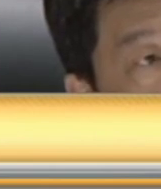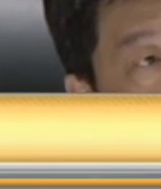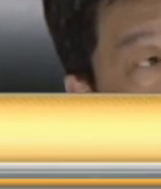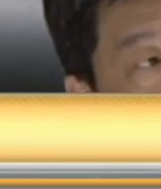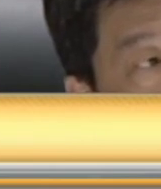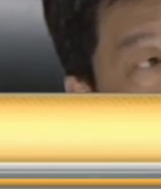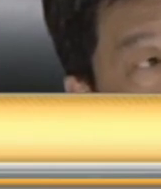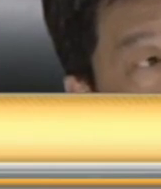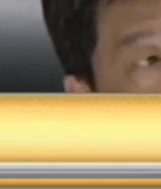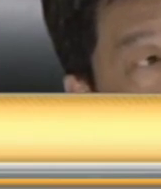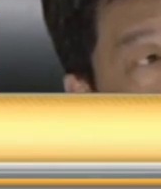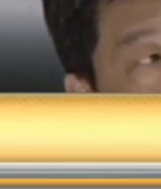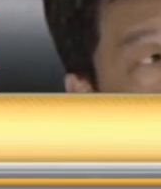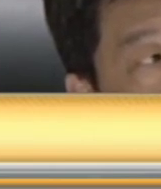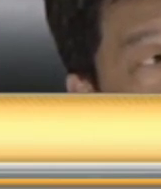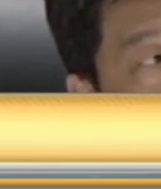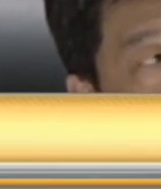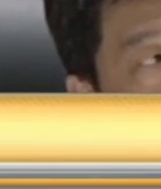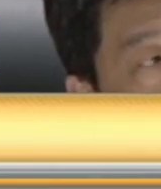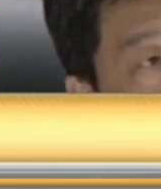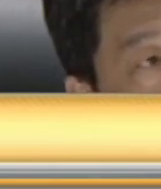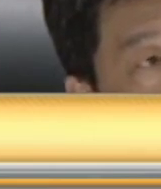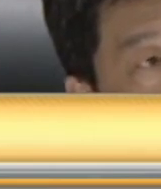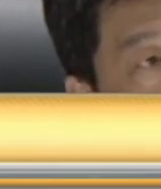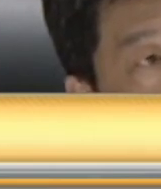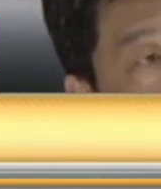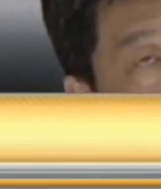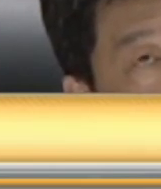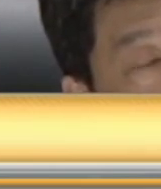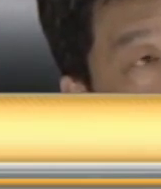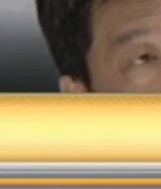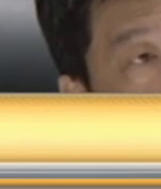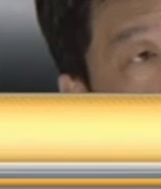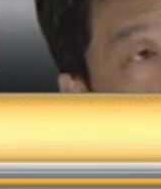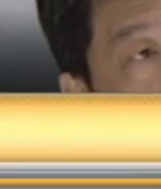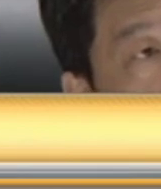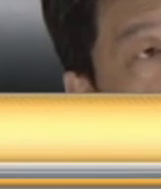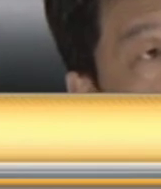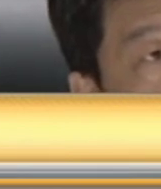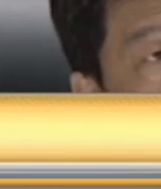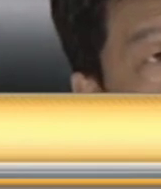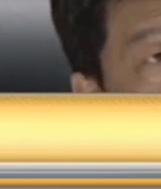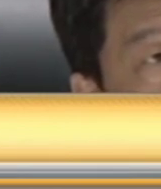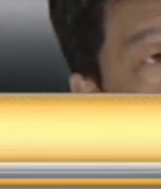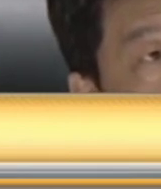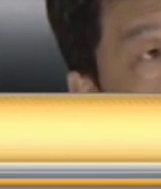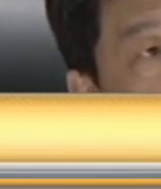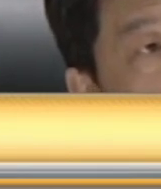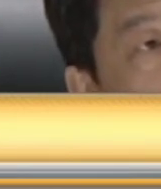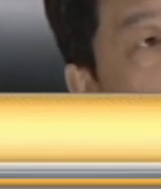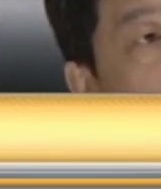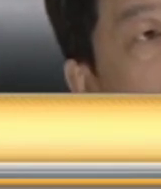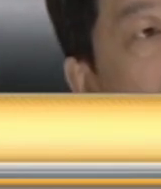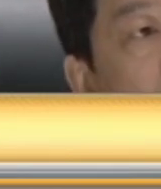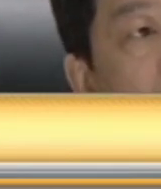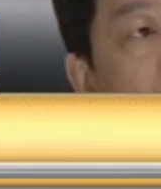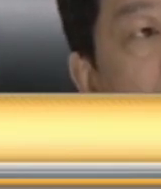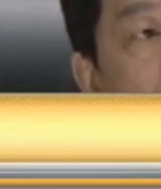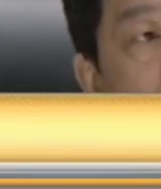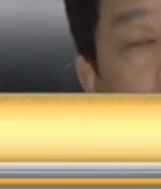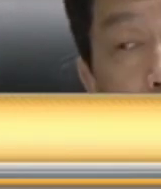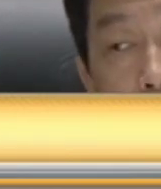ที่นะครับจึงไม่อาจนำมาใช้งานหรือผลประโยชน์ได้ย่อมส่งผลดังนี้นะฮะท่านฟังให้ดีนะฮ